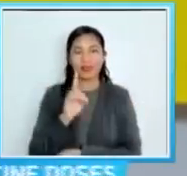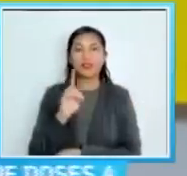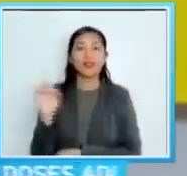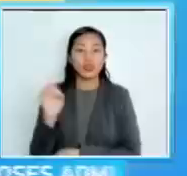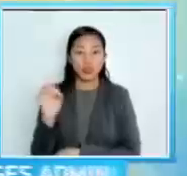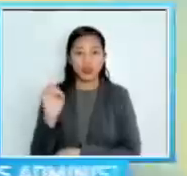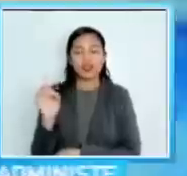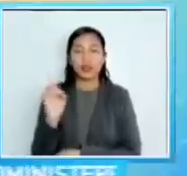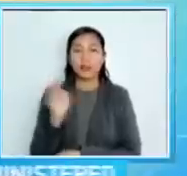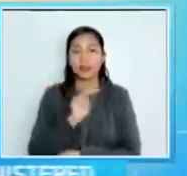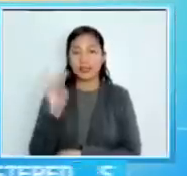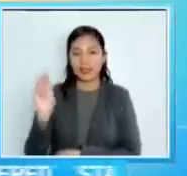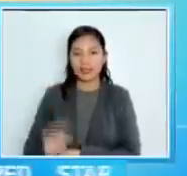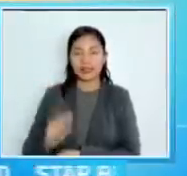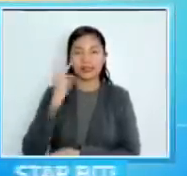Umali. Maris?